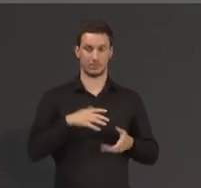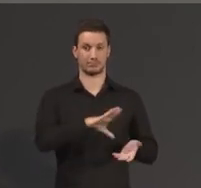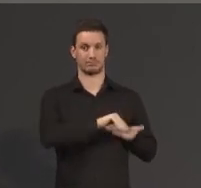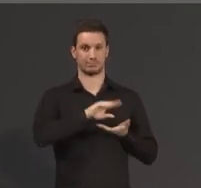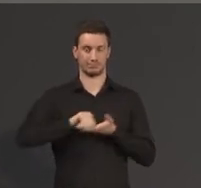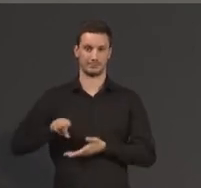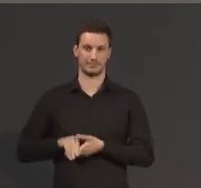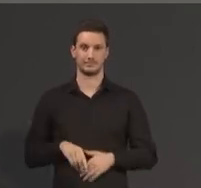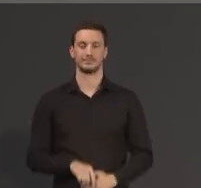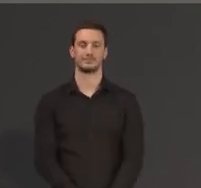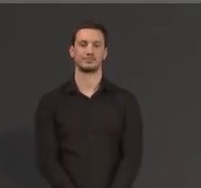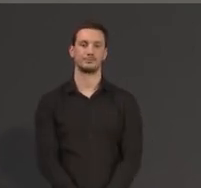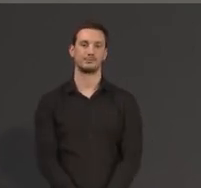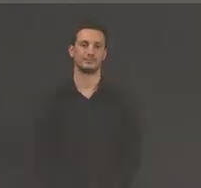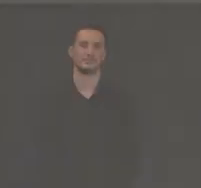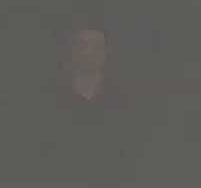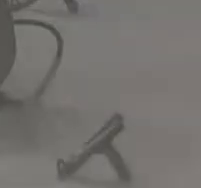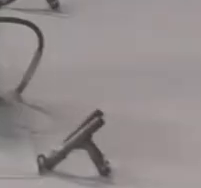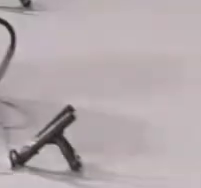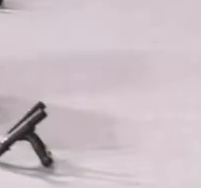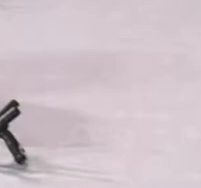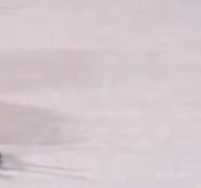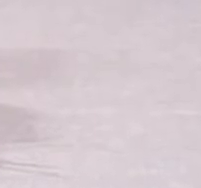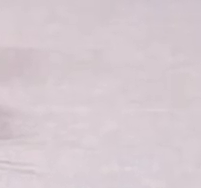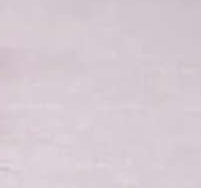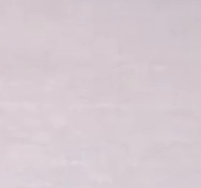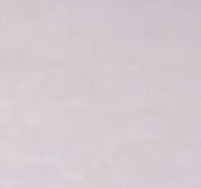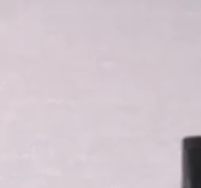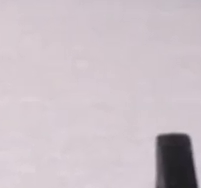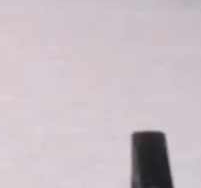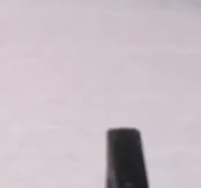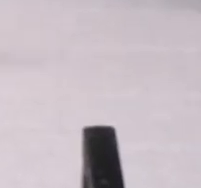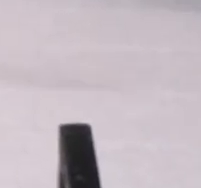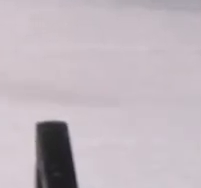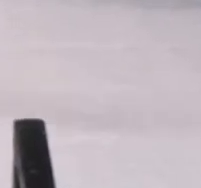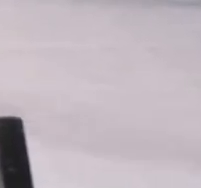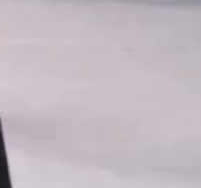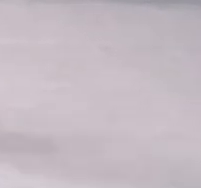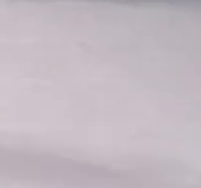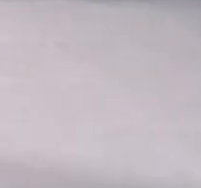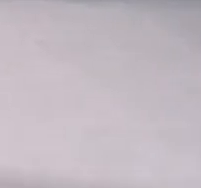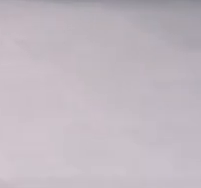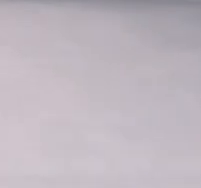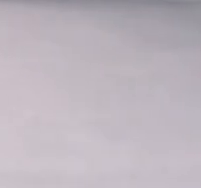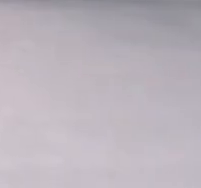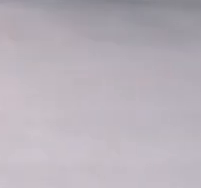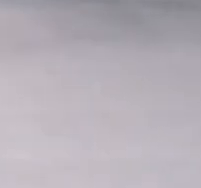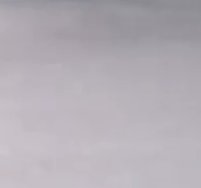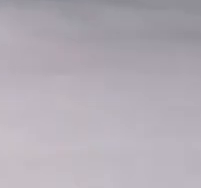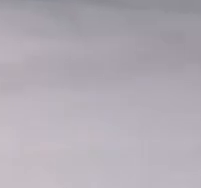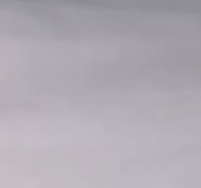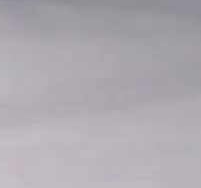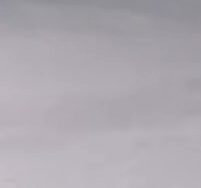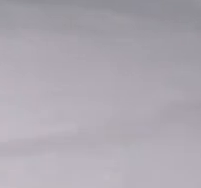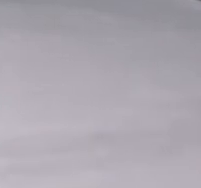commemoratius. Jordi Álvarez Rodríguez, Andrea Borrell Serrano, Sergio